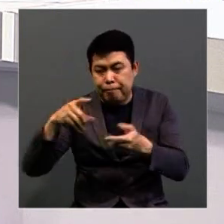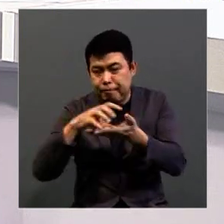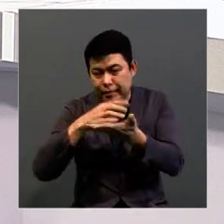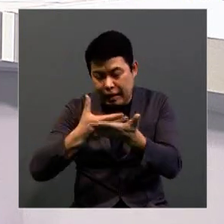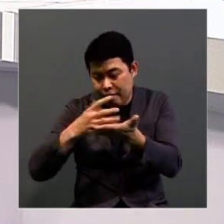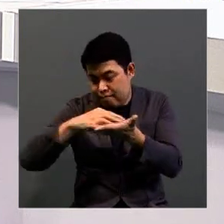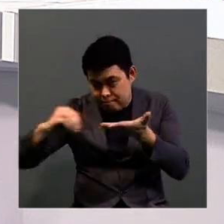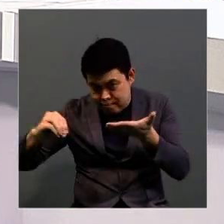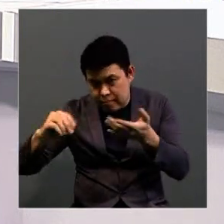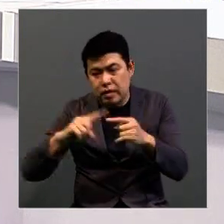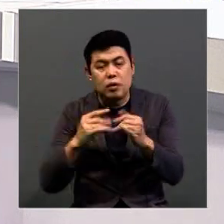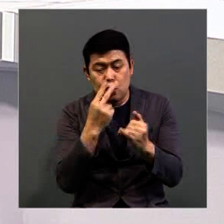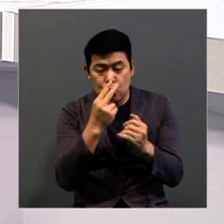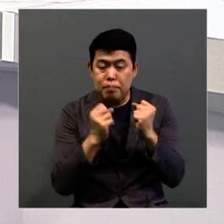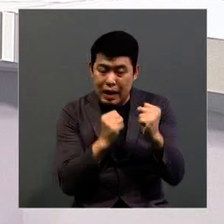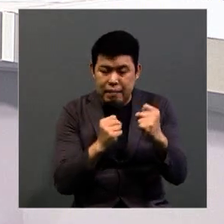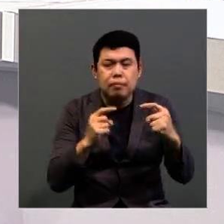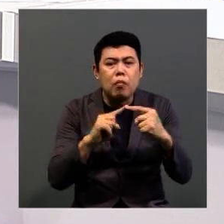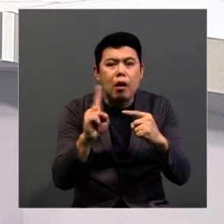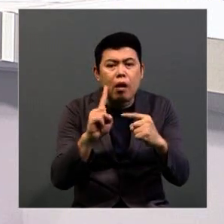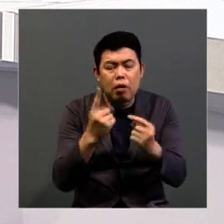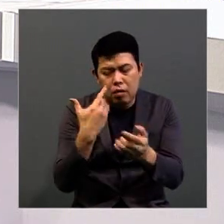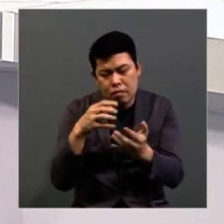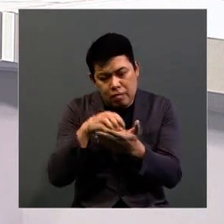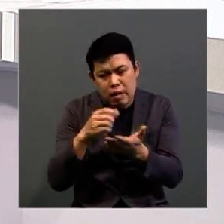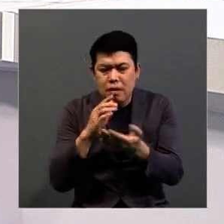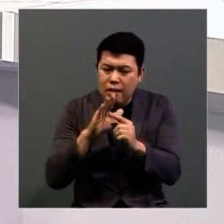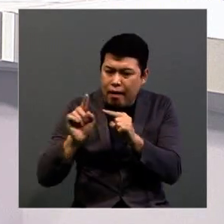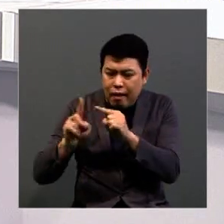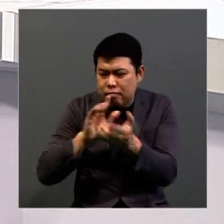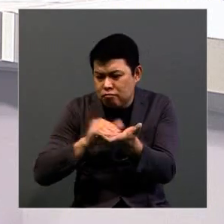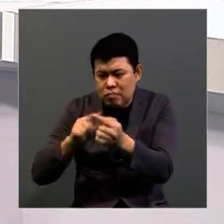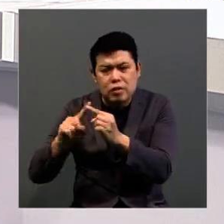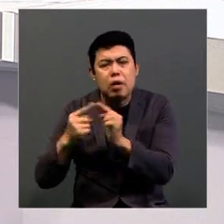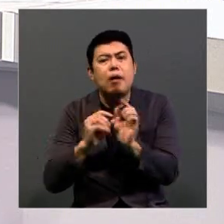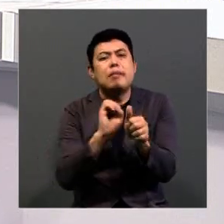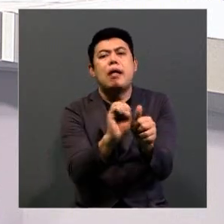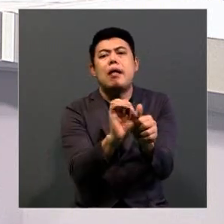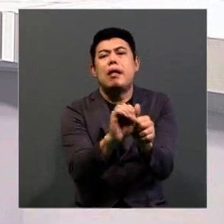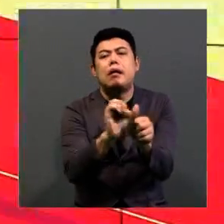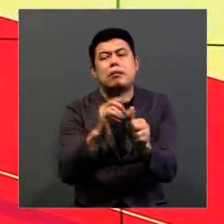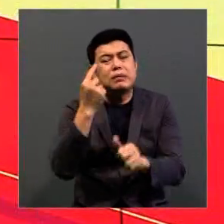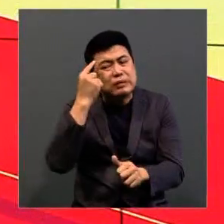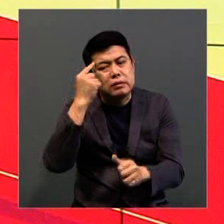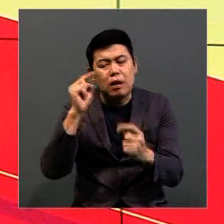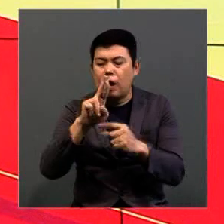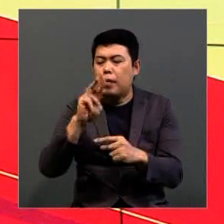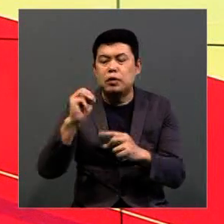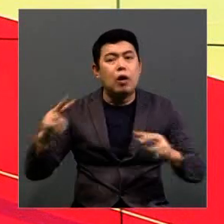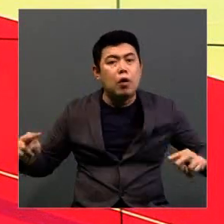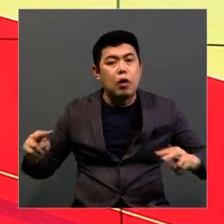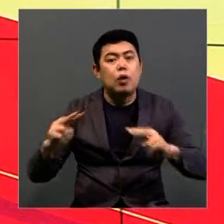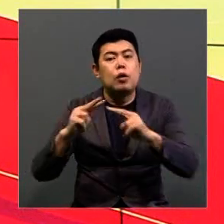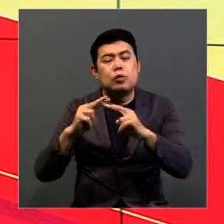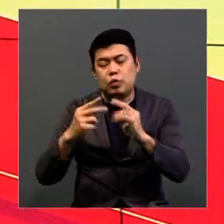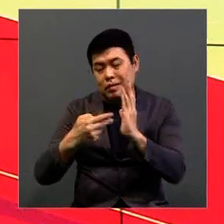นี้ไปดูเรื่องของการพยายามแก้ปัญหาเรื่องของการพนันขณะคุณผู้ชมว่าเป็นข้อเสนอแนะนะครับเป็นไอเดียจากทางดนตรีว่าการ